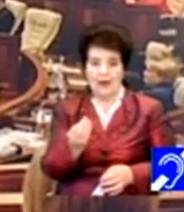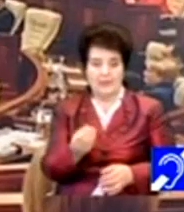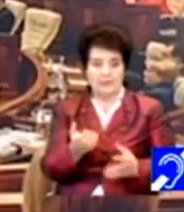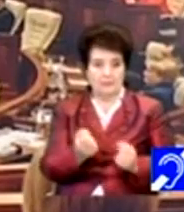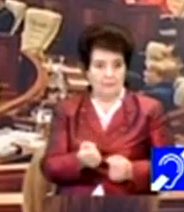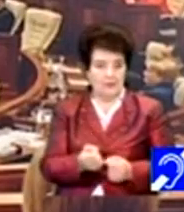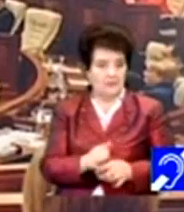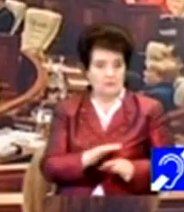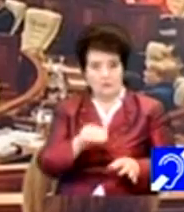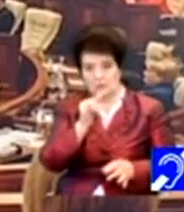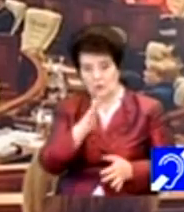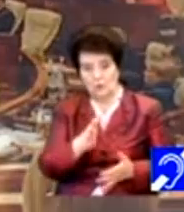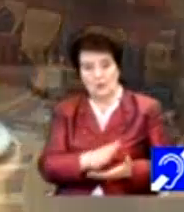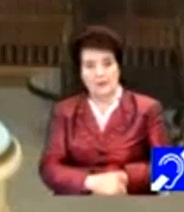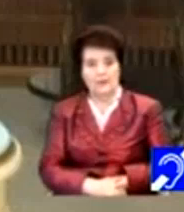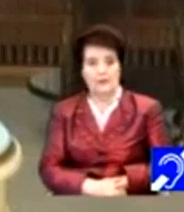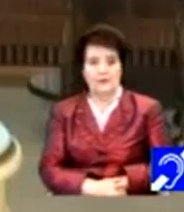reprezentanții societății civile.